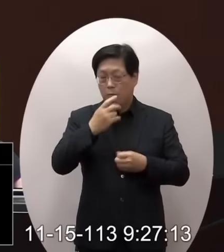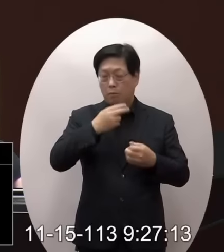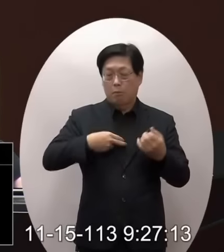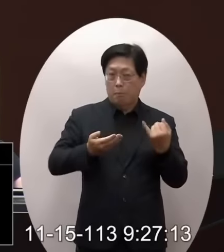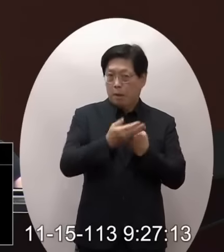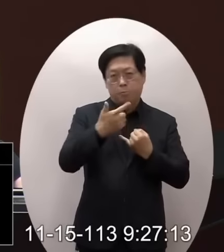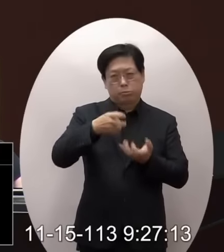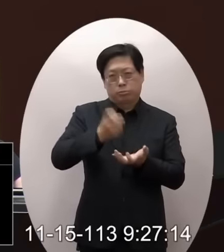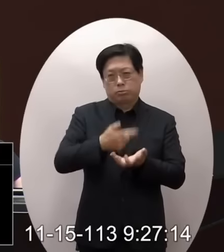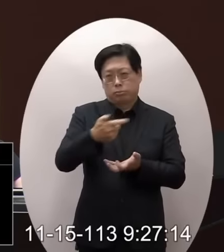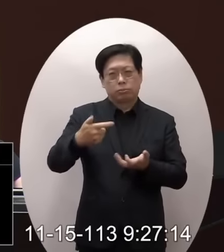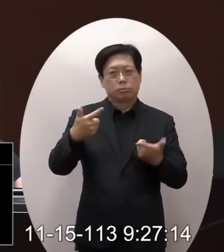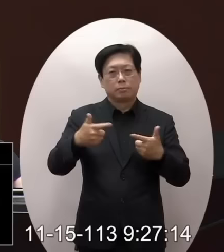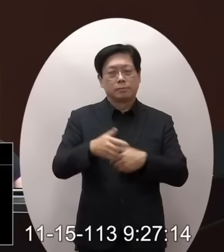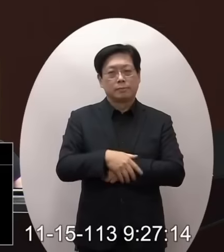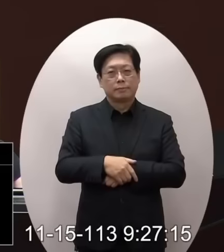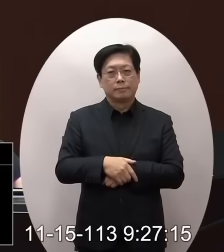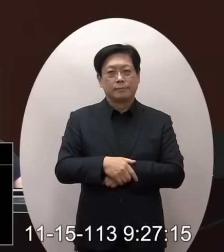重之罪。